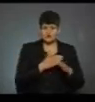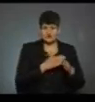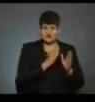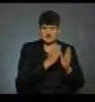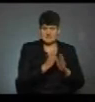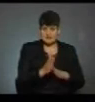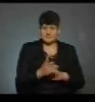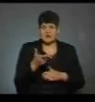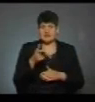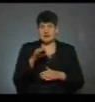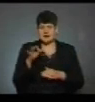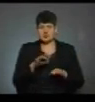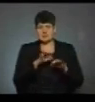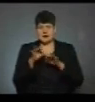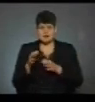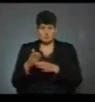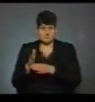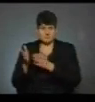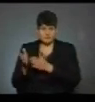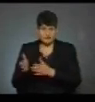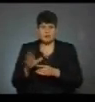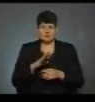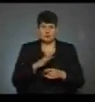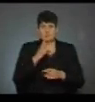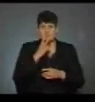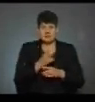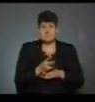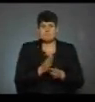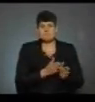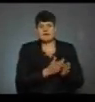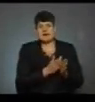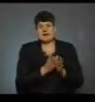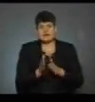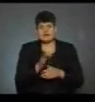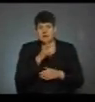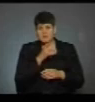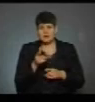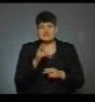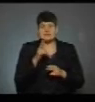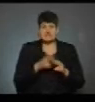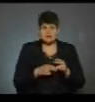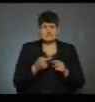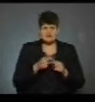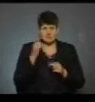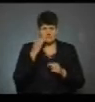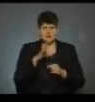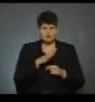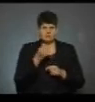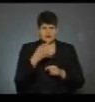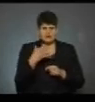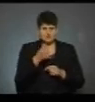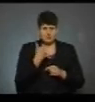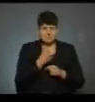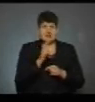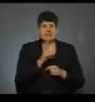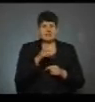і кодекс газотранспортних, де було передбачено перехідний період, який закінчився. Як ви пам'ятаєте, це вже було в 2015 році, але з